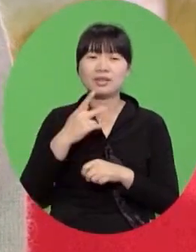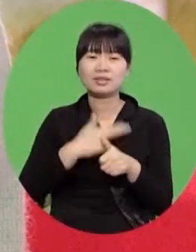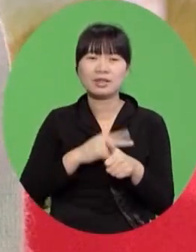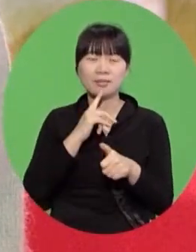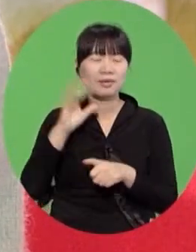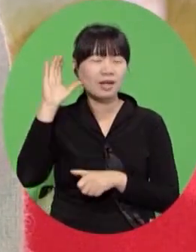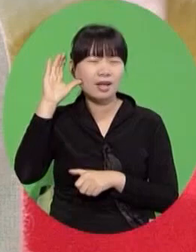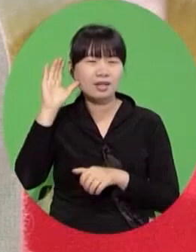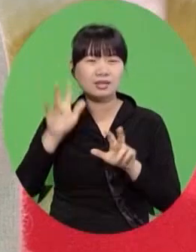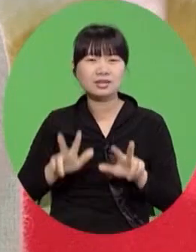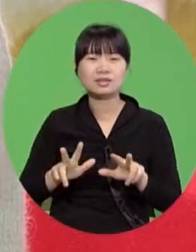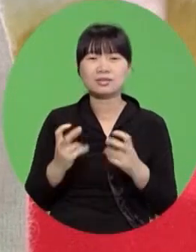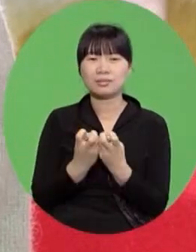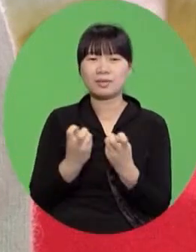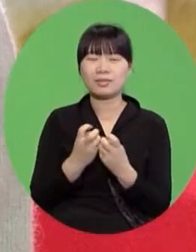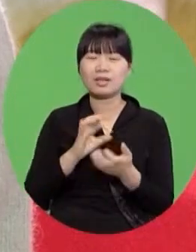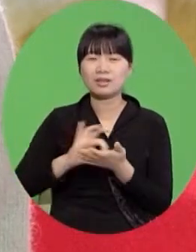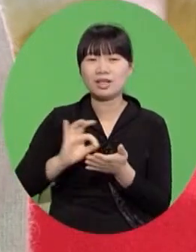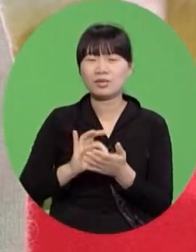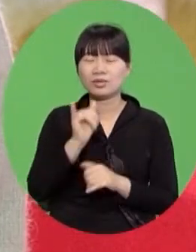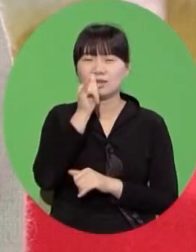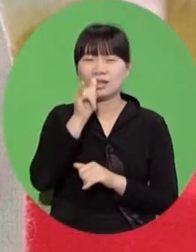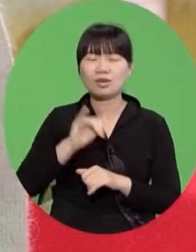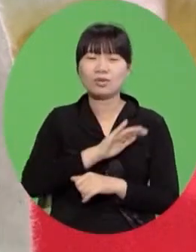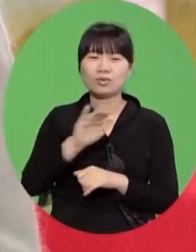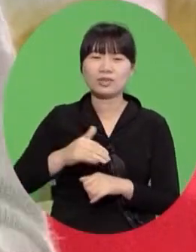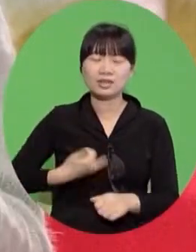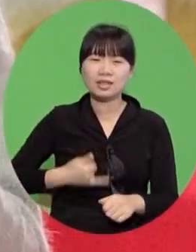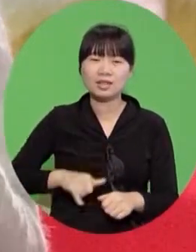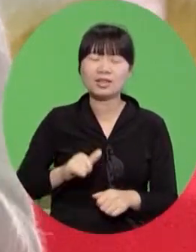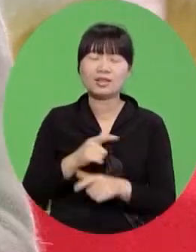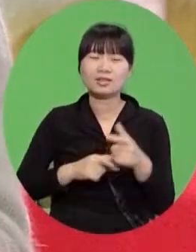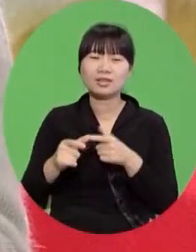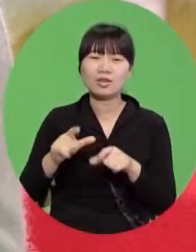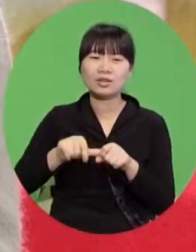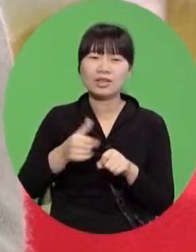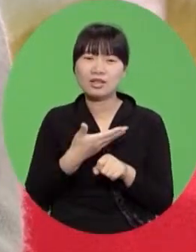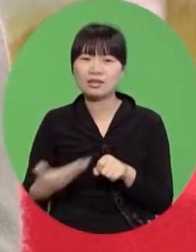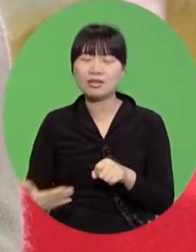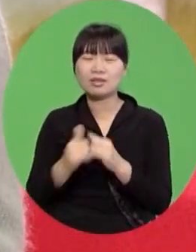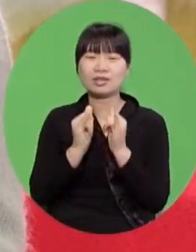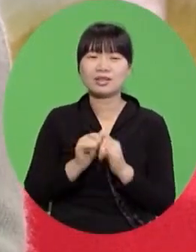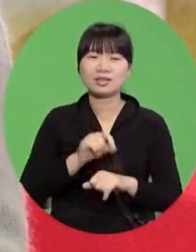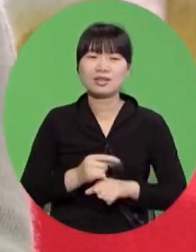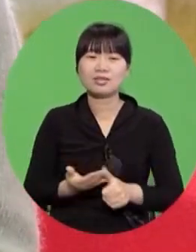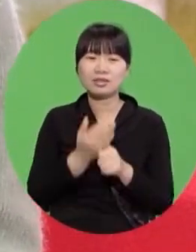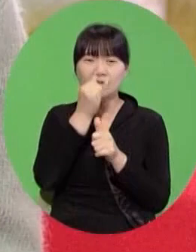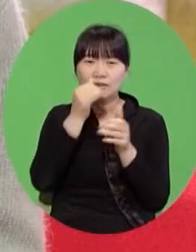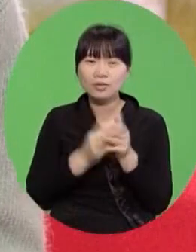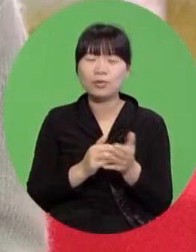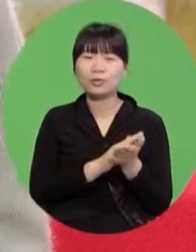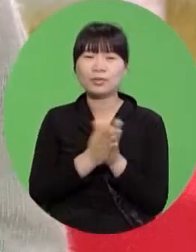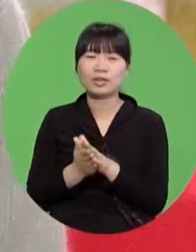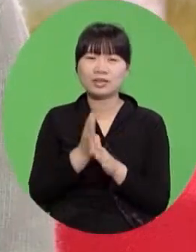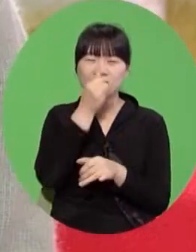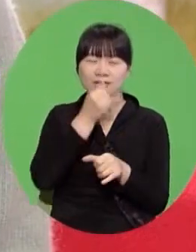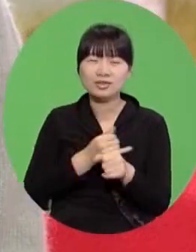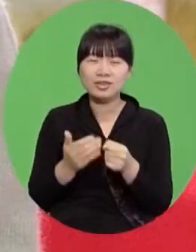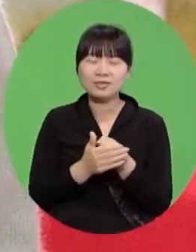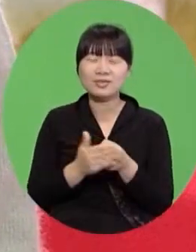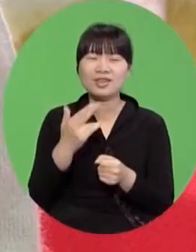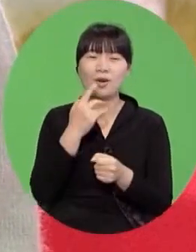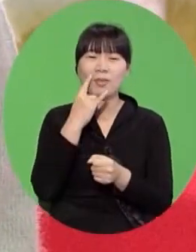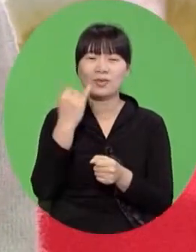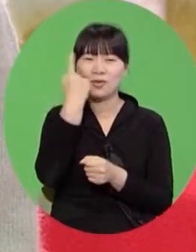듣고 뭔가 이런 방법을 사용을 하다 보면 우리 아이가 점점 이렇게 사회성도 많이 길러지고 달라질 수 있다는 생각에 어머님 얼굴이 네.